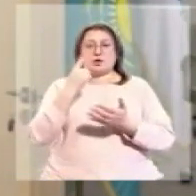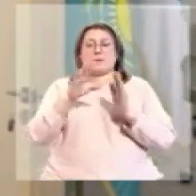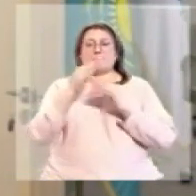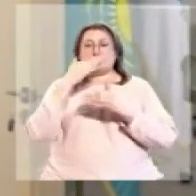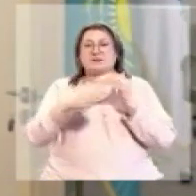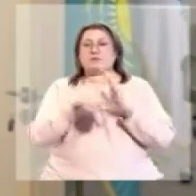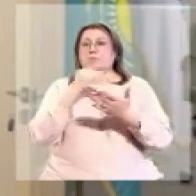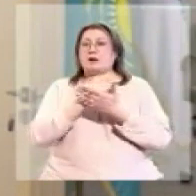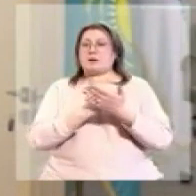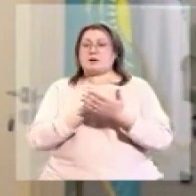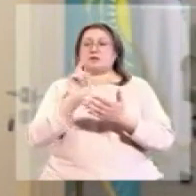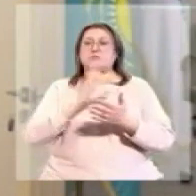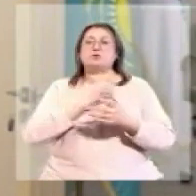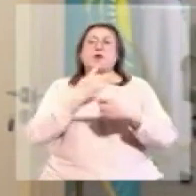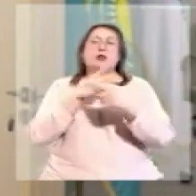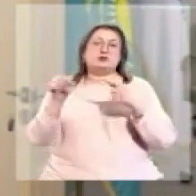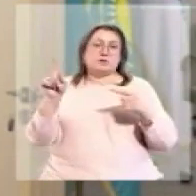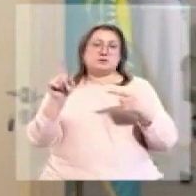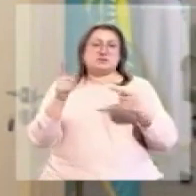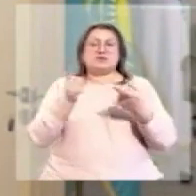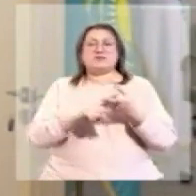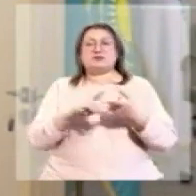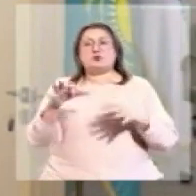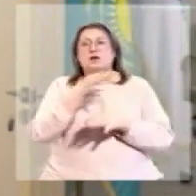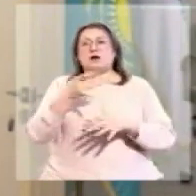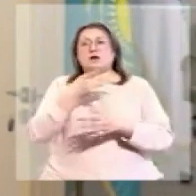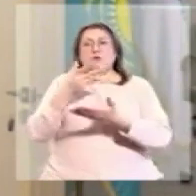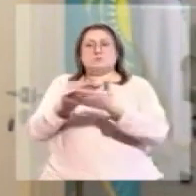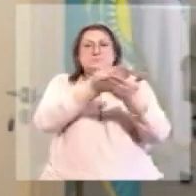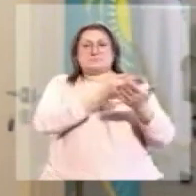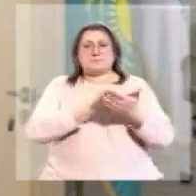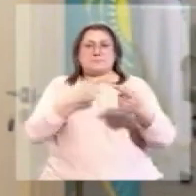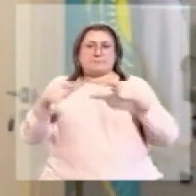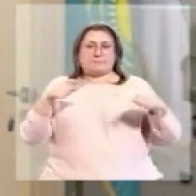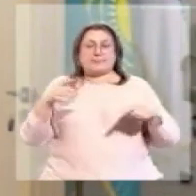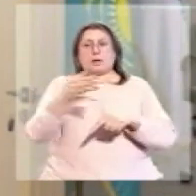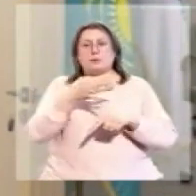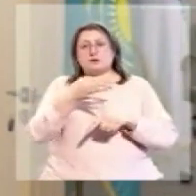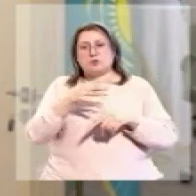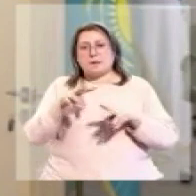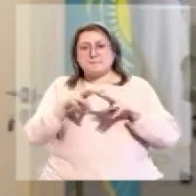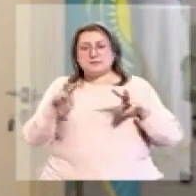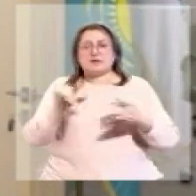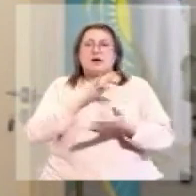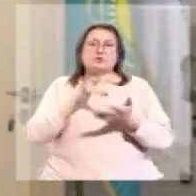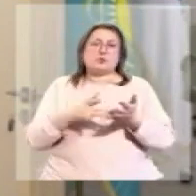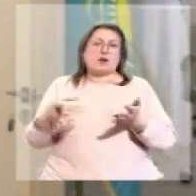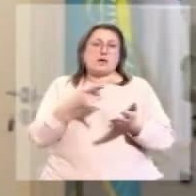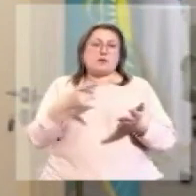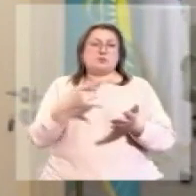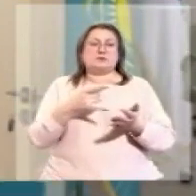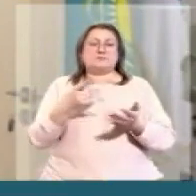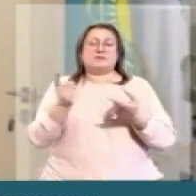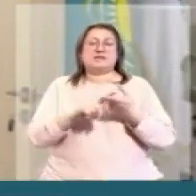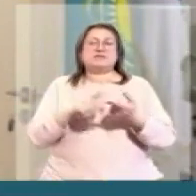программой. Она будет отличаться, может быть, в зависимости от региональности, там по областной маслихат и городской районный, в